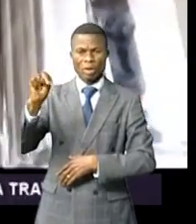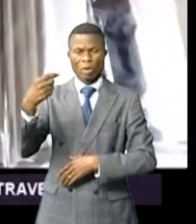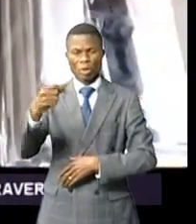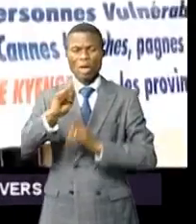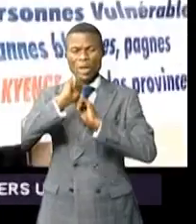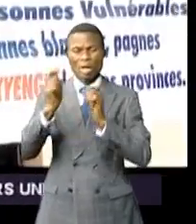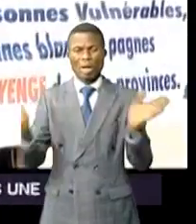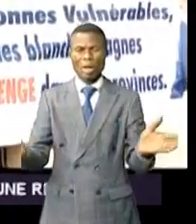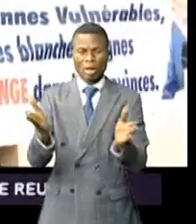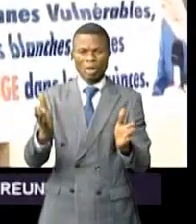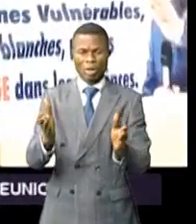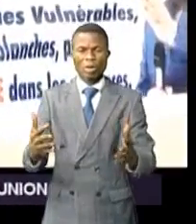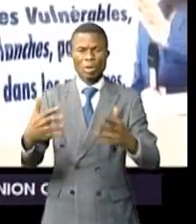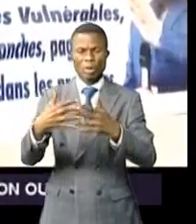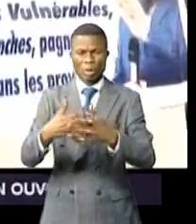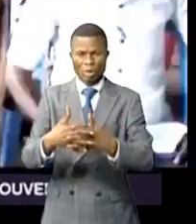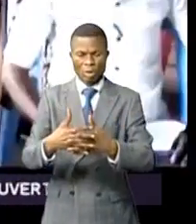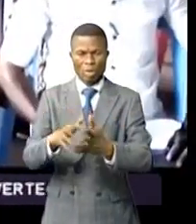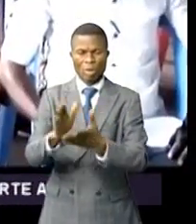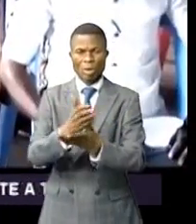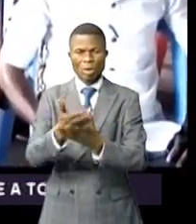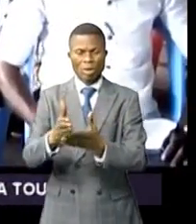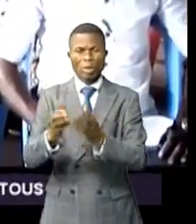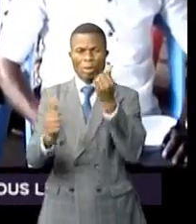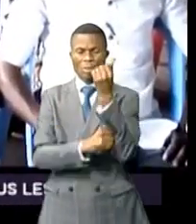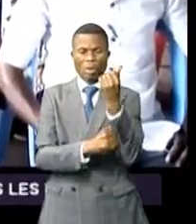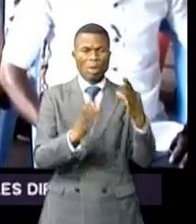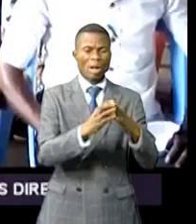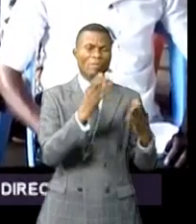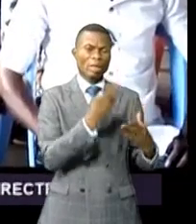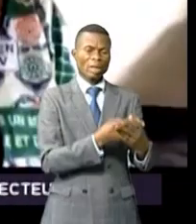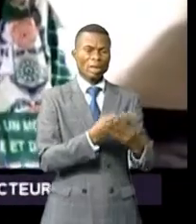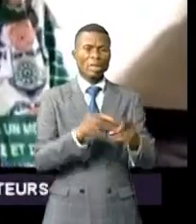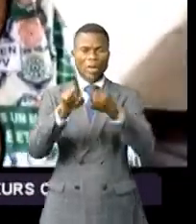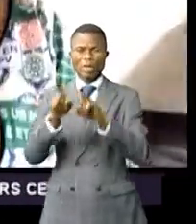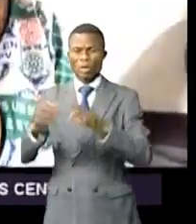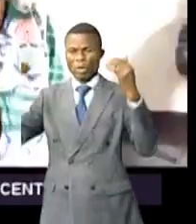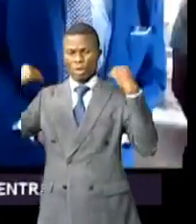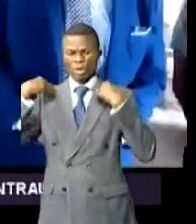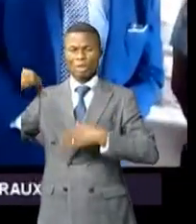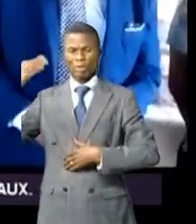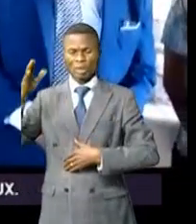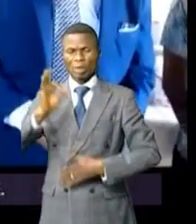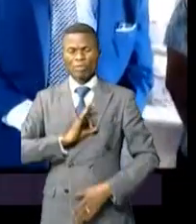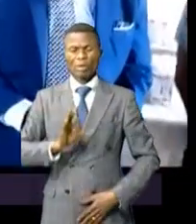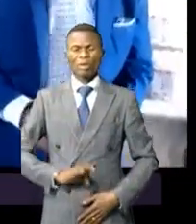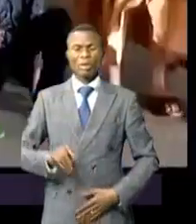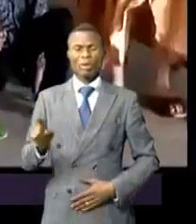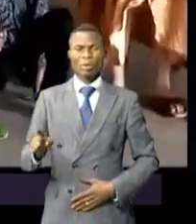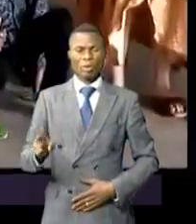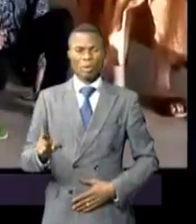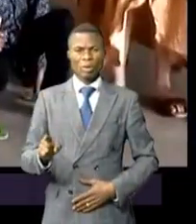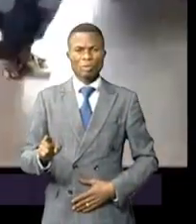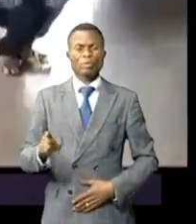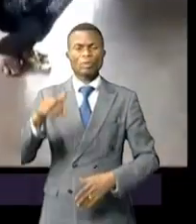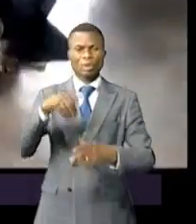à renforcer la cohésion entre les personnes vivant avec handicap et les chefs de l'État Félix-Antoine Tshisekedi Tshilombo